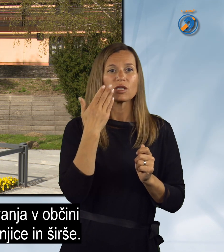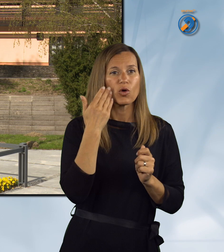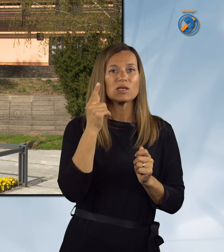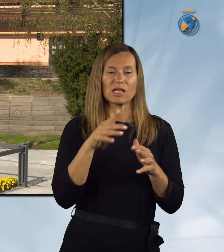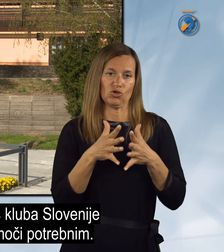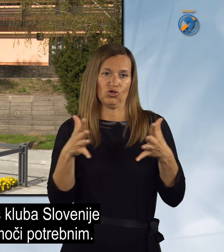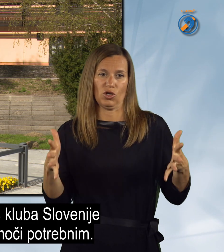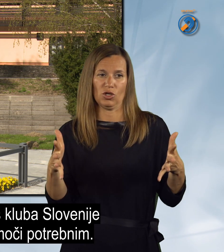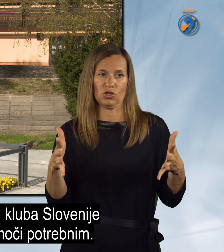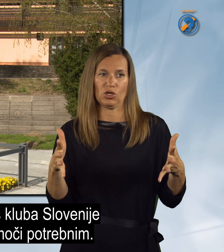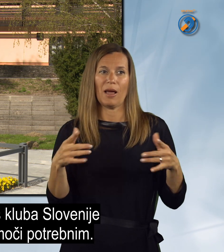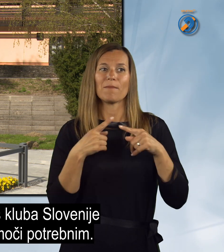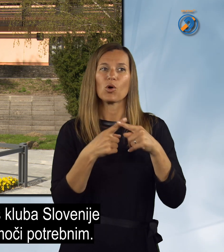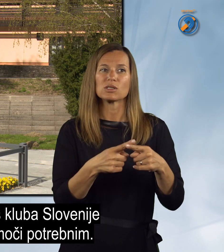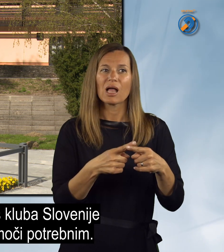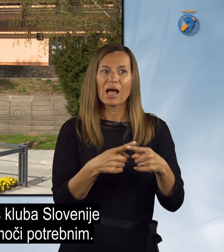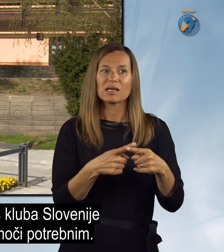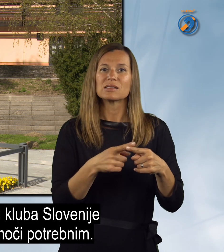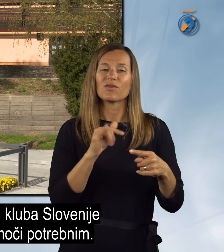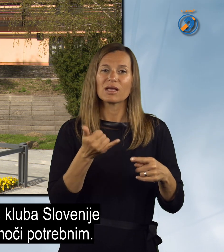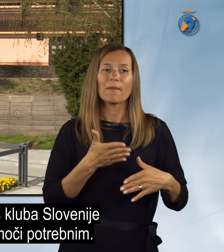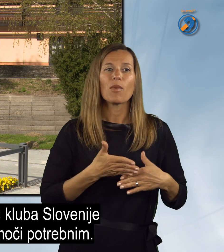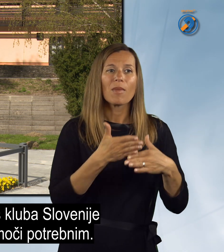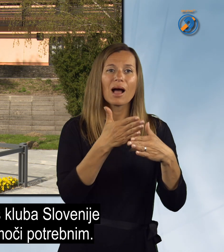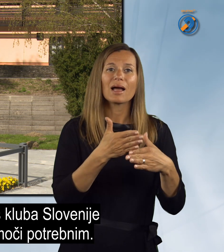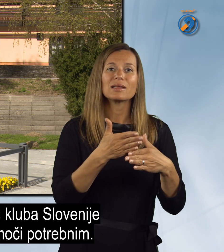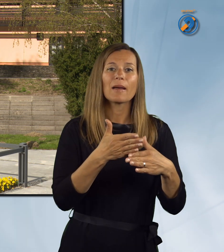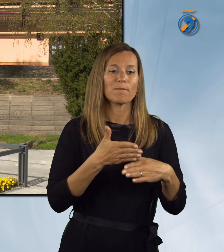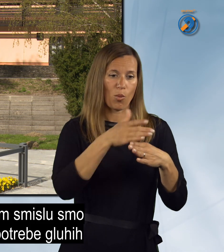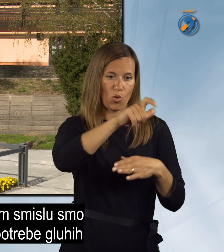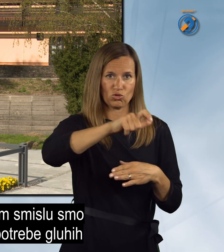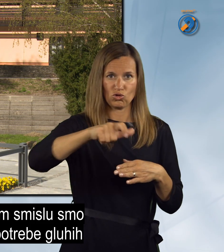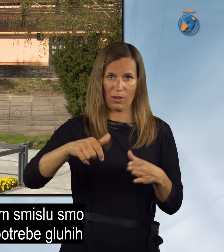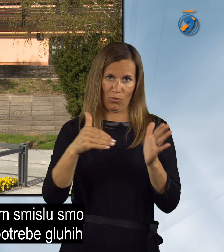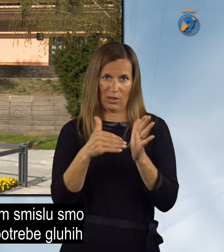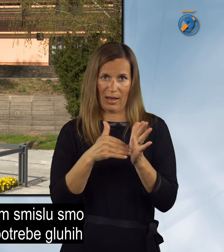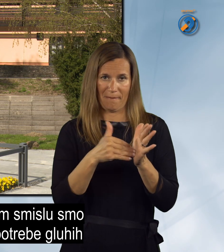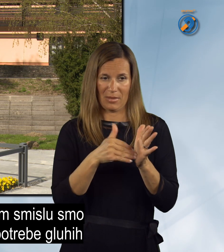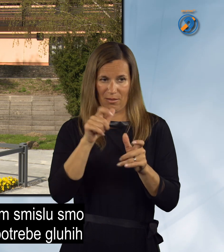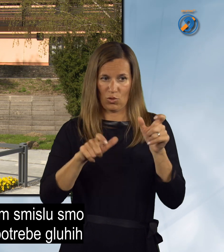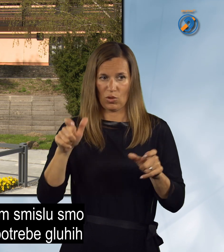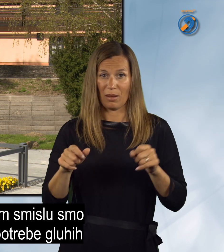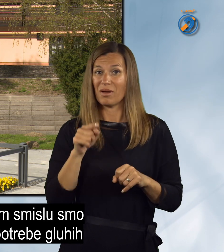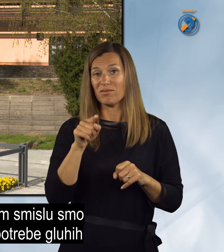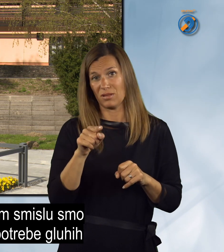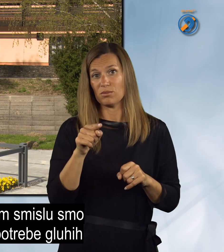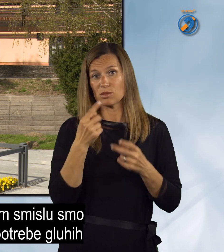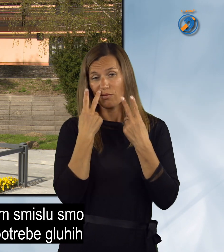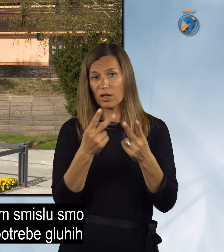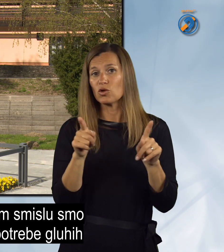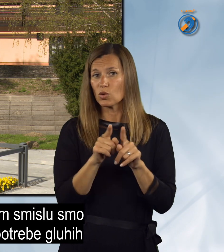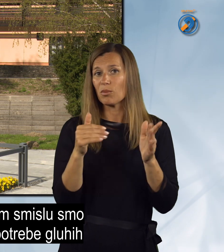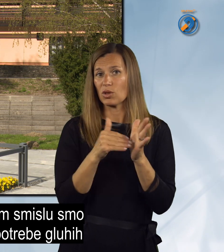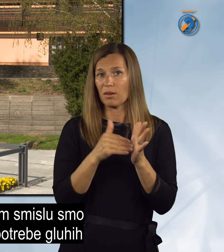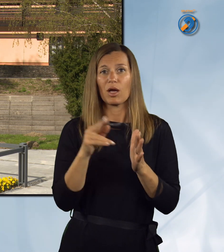širše. Poslanstvo Lions kluba v Sloveniji je pomagati pomoči potrebnim in seveda v tem smislu smo